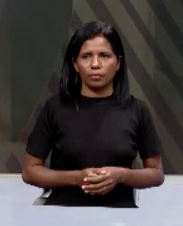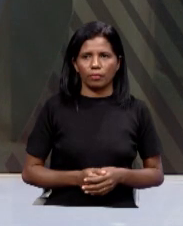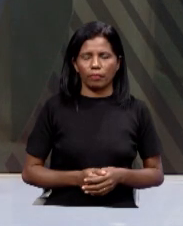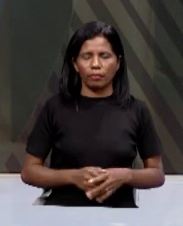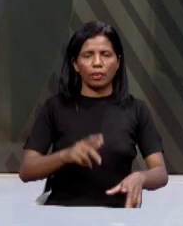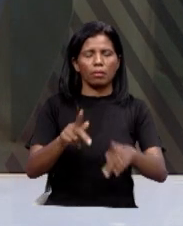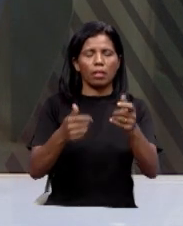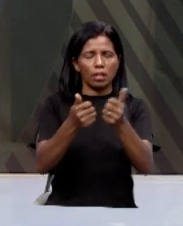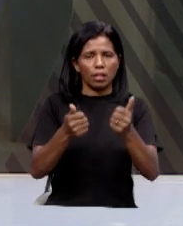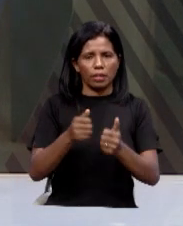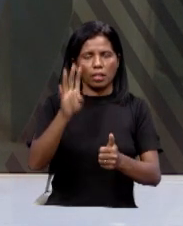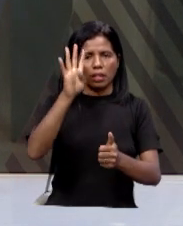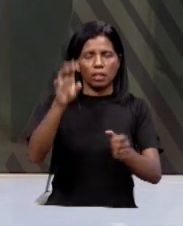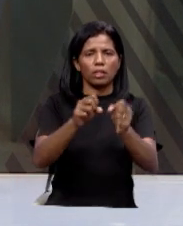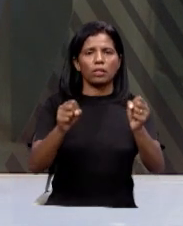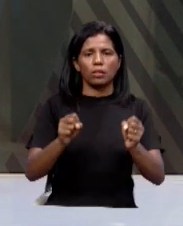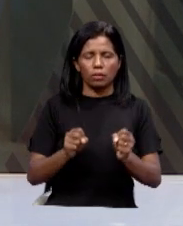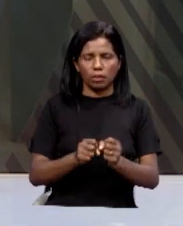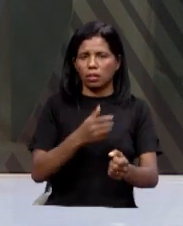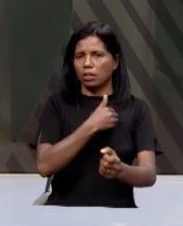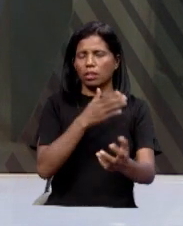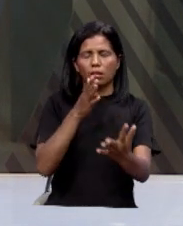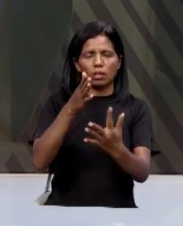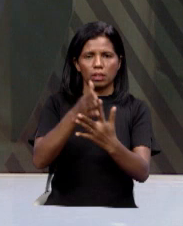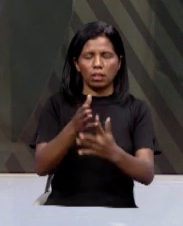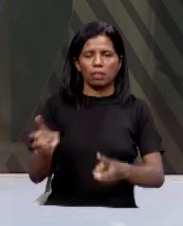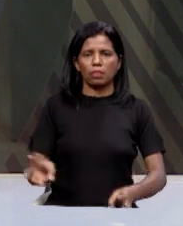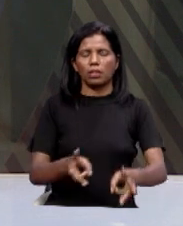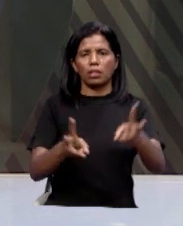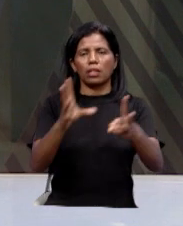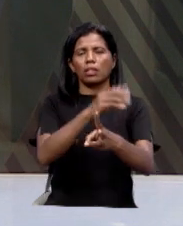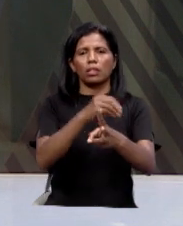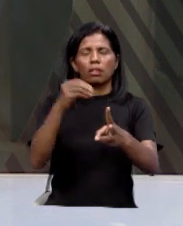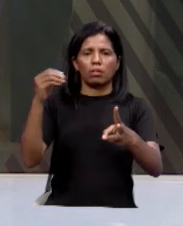Comunidad de Aldea Hati sucujo la rúa si da ocaseza estrada no electricidad.